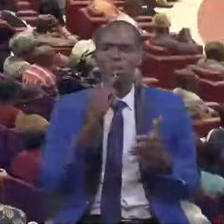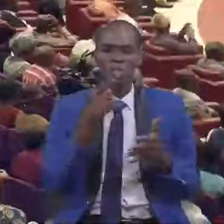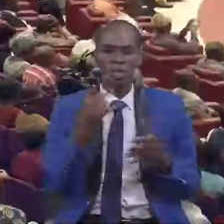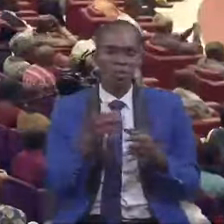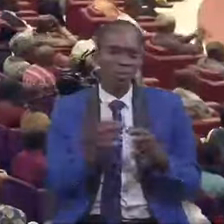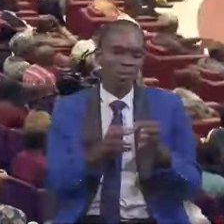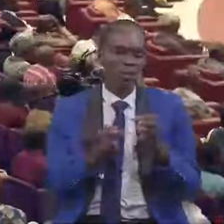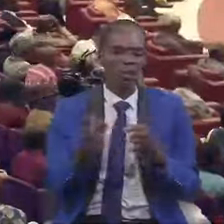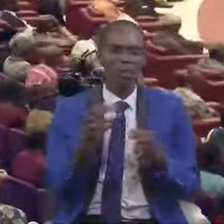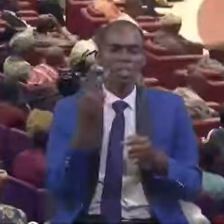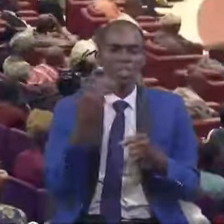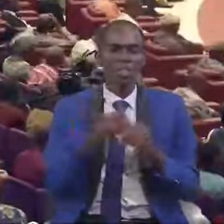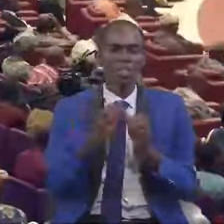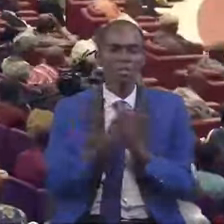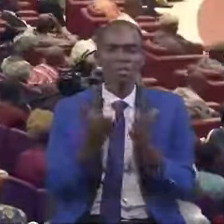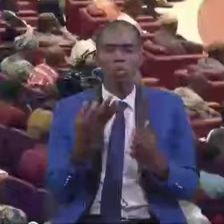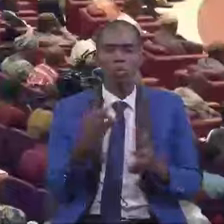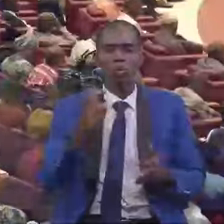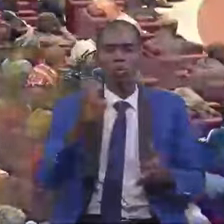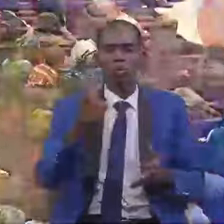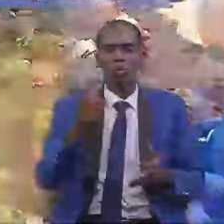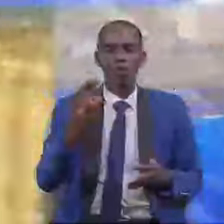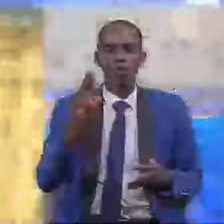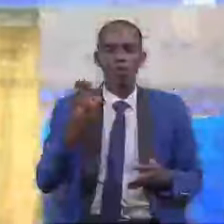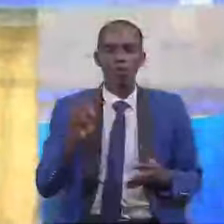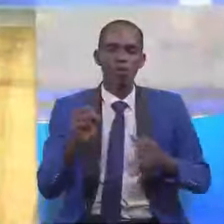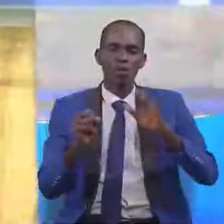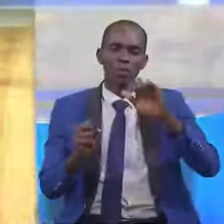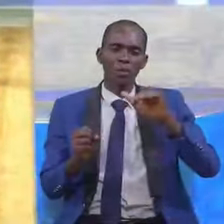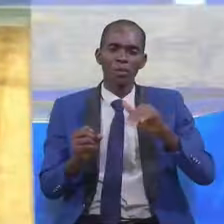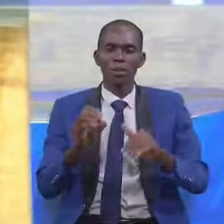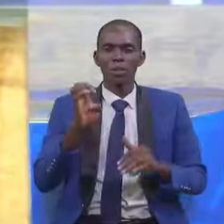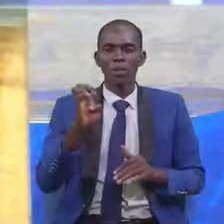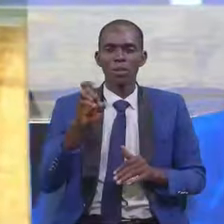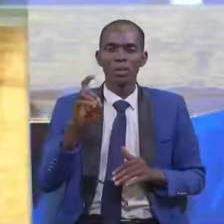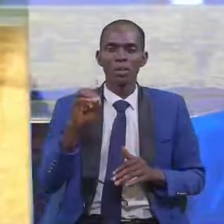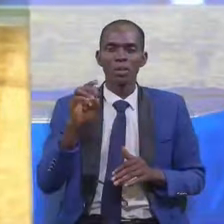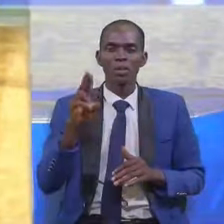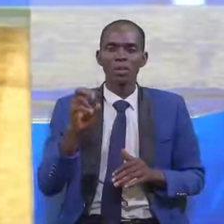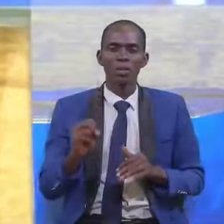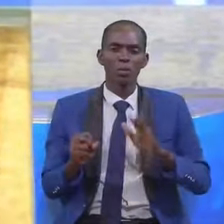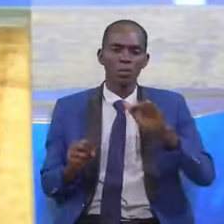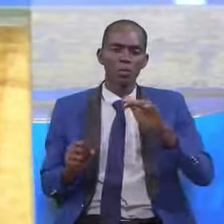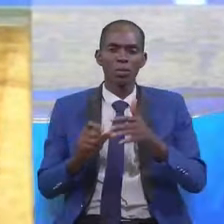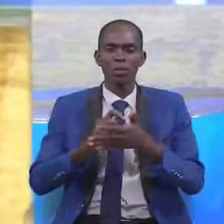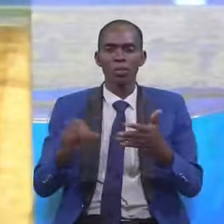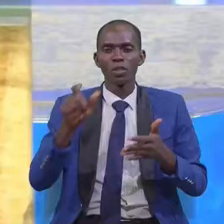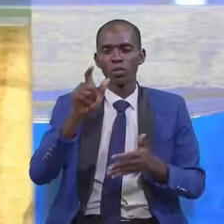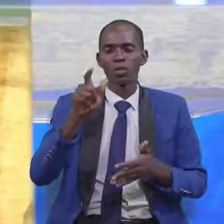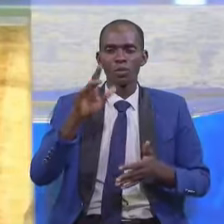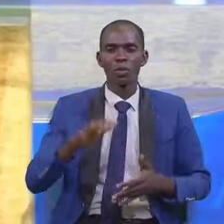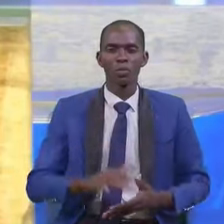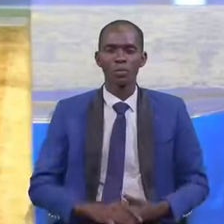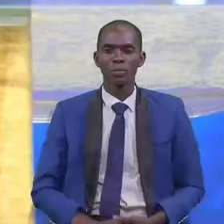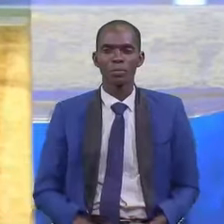Voyons Exode encore chapitre 15. Je lis verset 25. Exode 15,